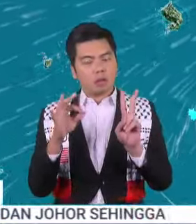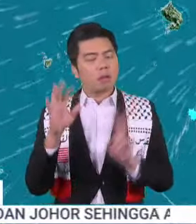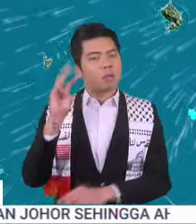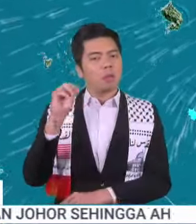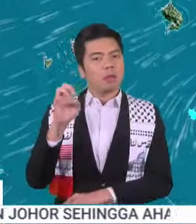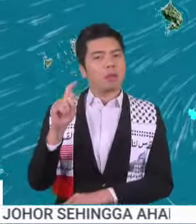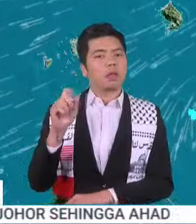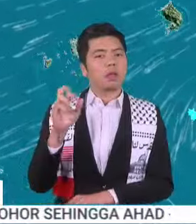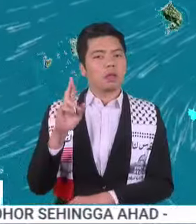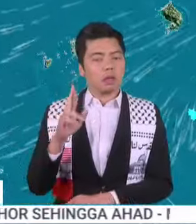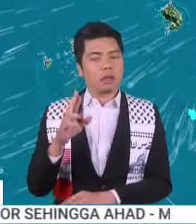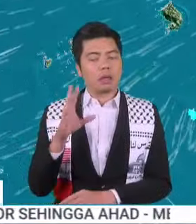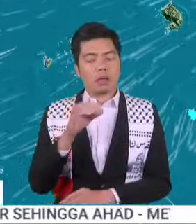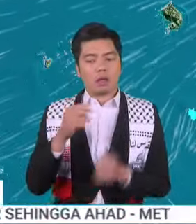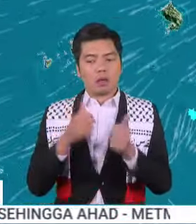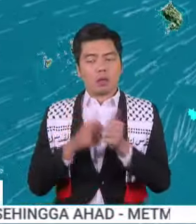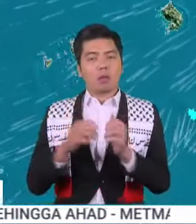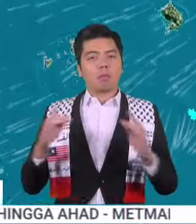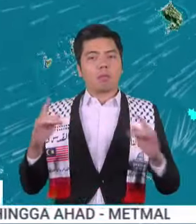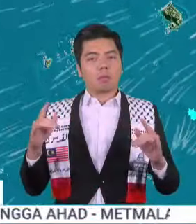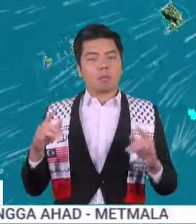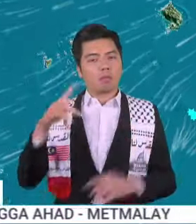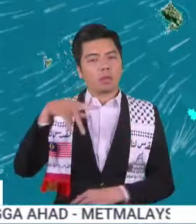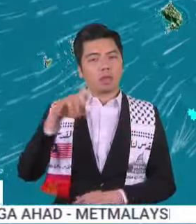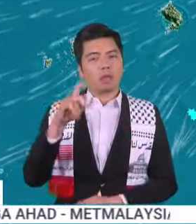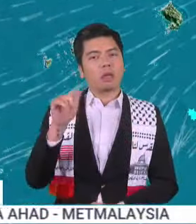291.4 mm, diikuti di Pekan Pahang